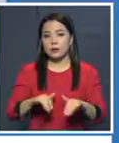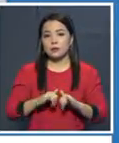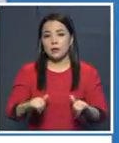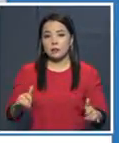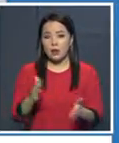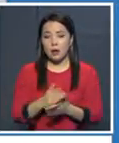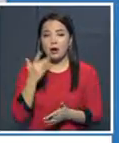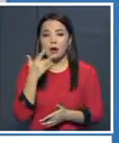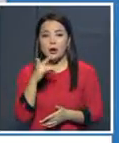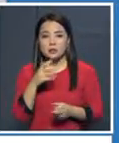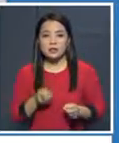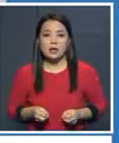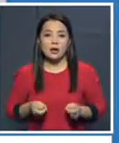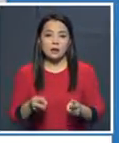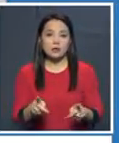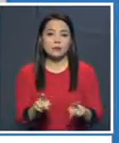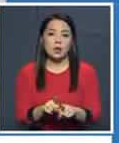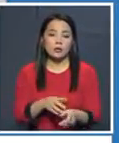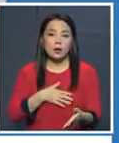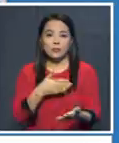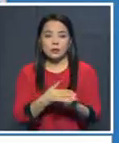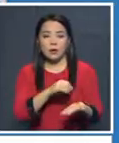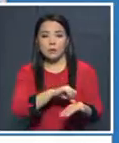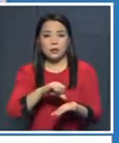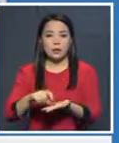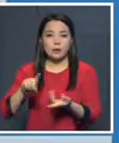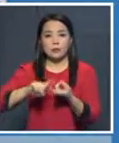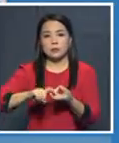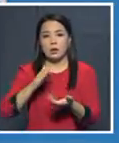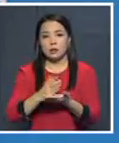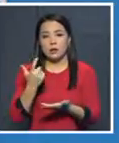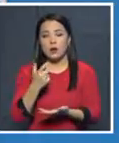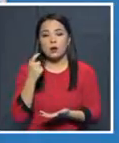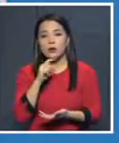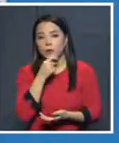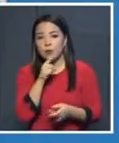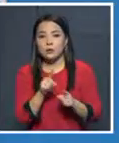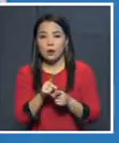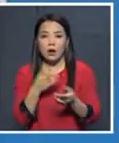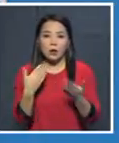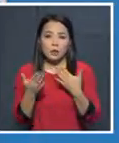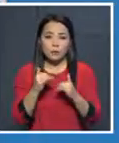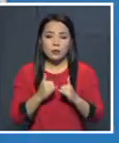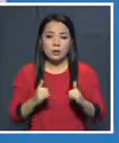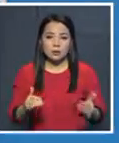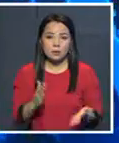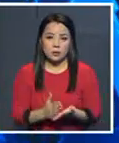пен терроризмге қарсы шараларда белсенді байланыс орнатылған. Тағы экономикалық қатынас нығайып келеді.